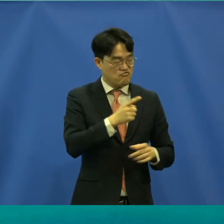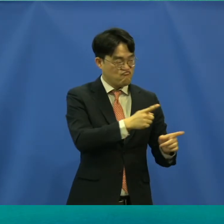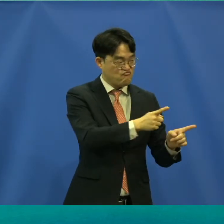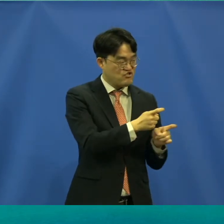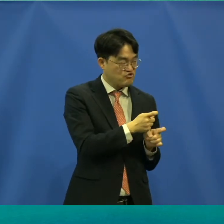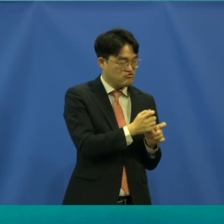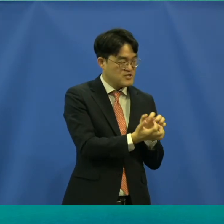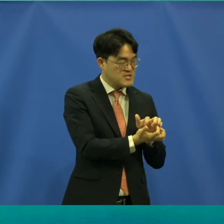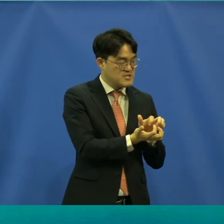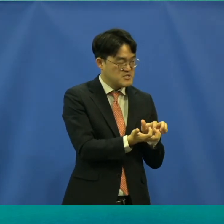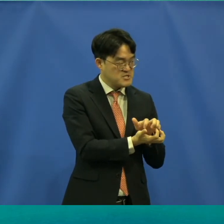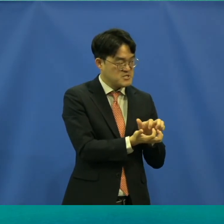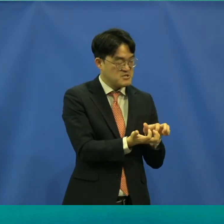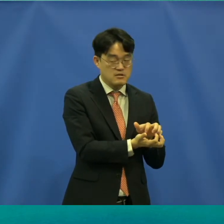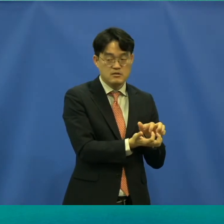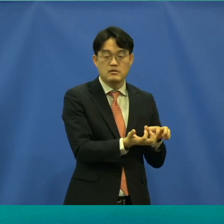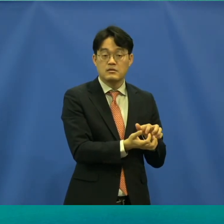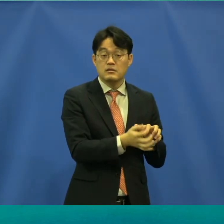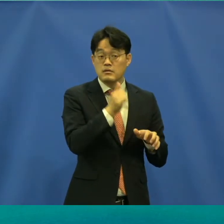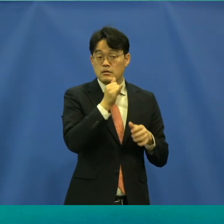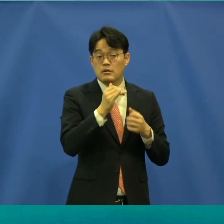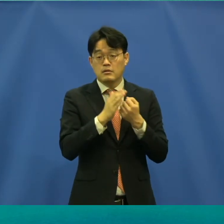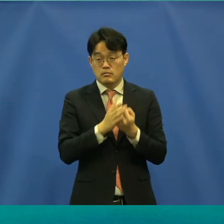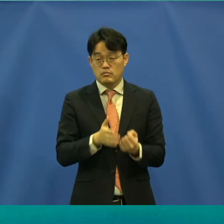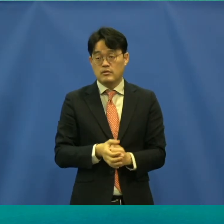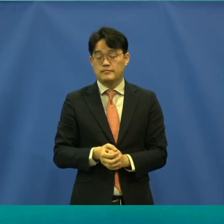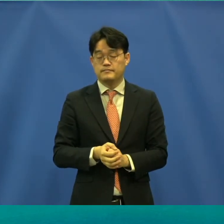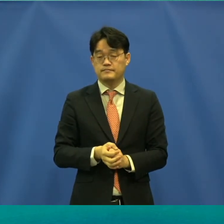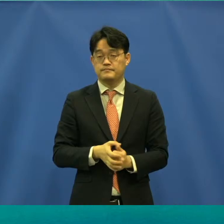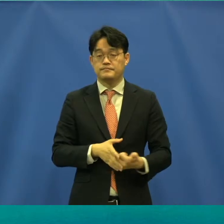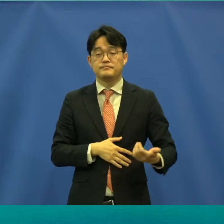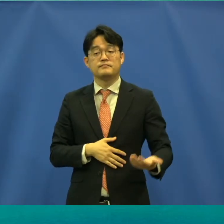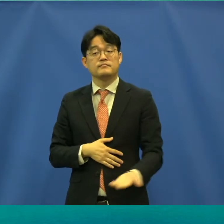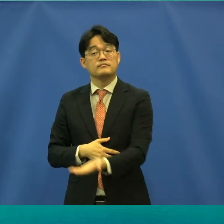여러분, 우리는 하나님의 말씀을 갈망합니다. 사무엘처럼